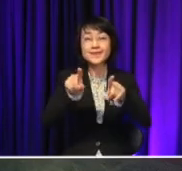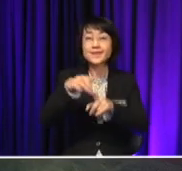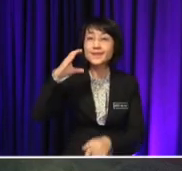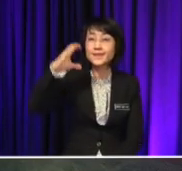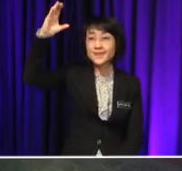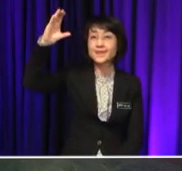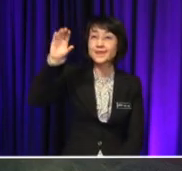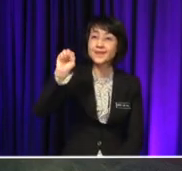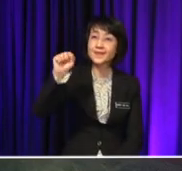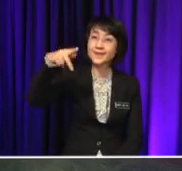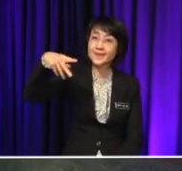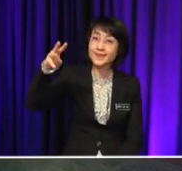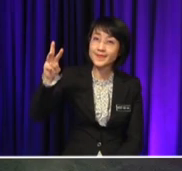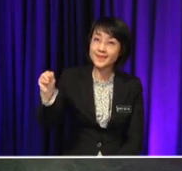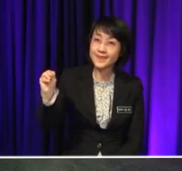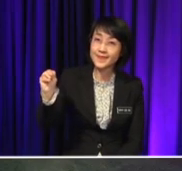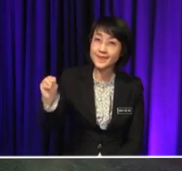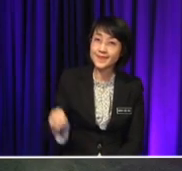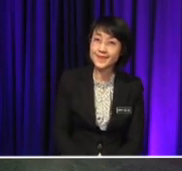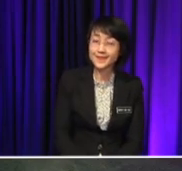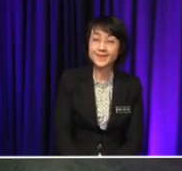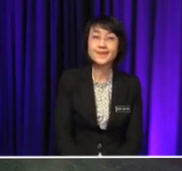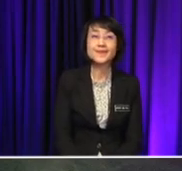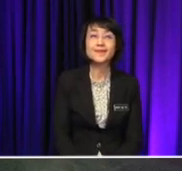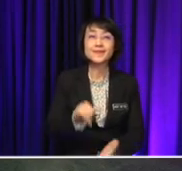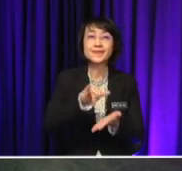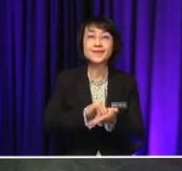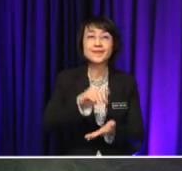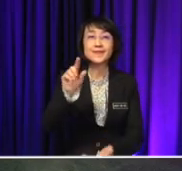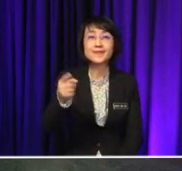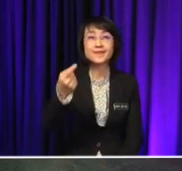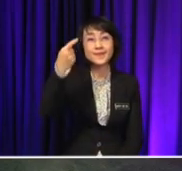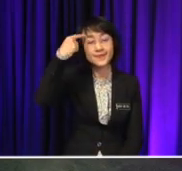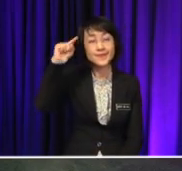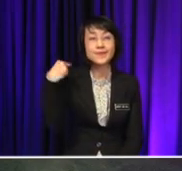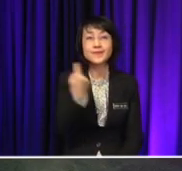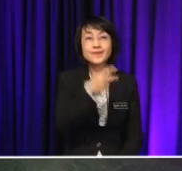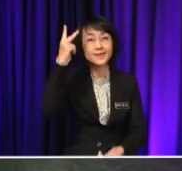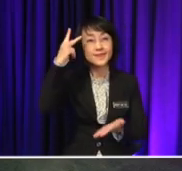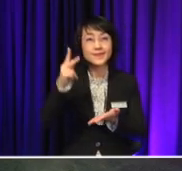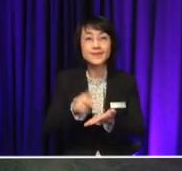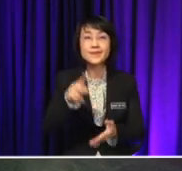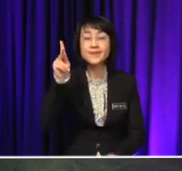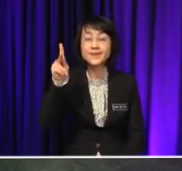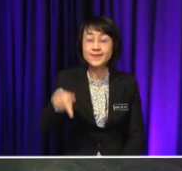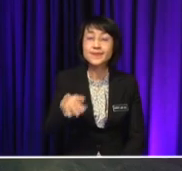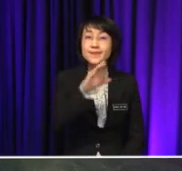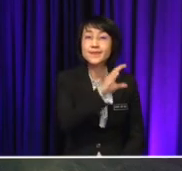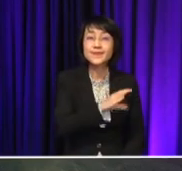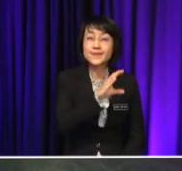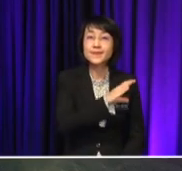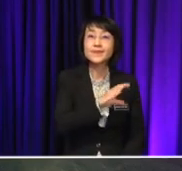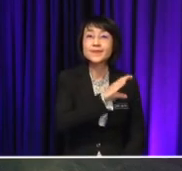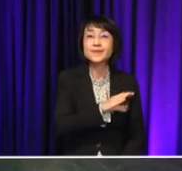itu saja untuk kita kena pasti Apakah ciri perbandingan antara iklim khatulistiwa dan